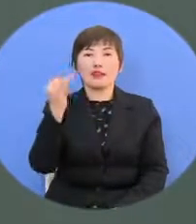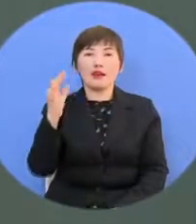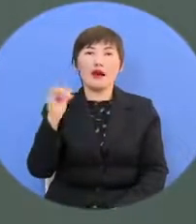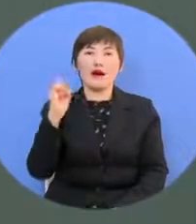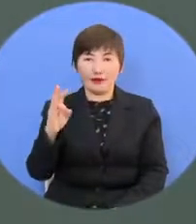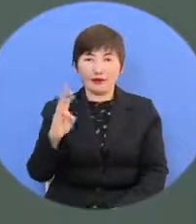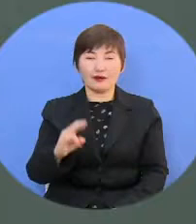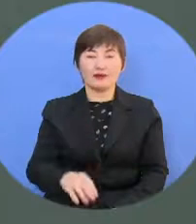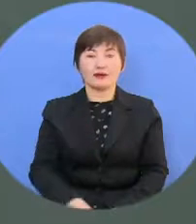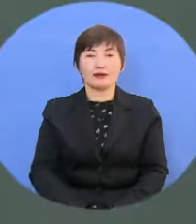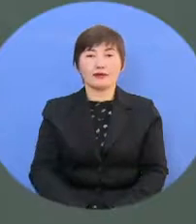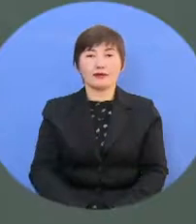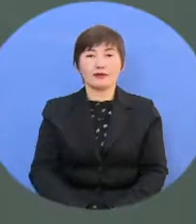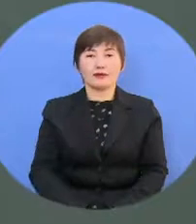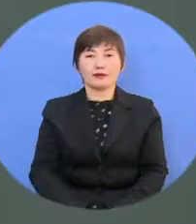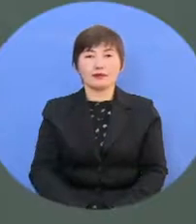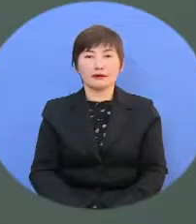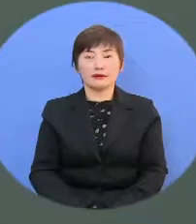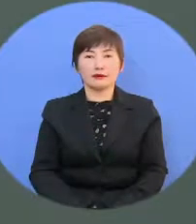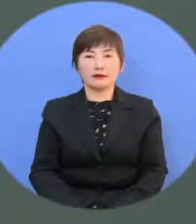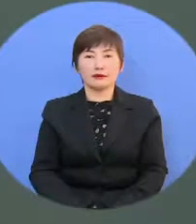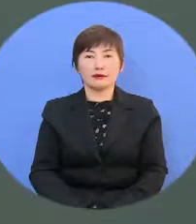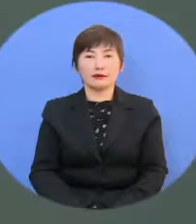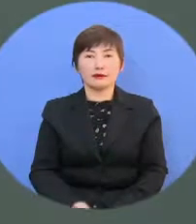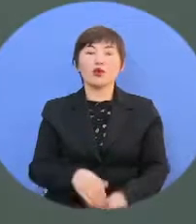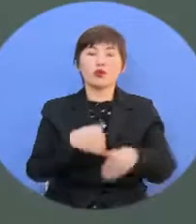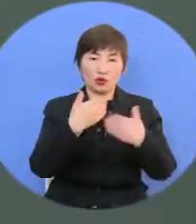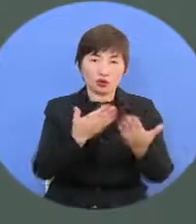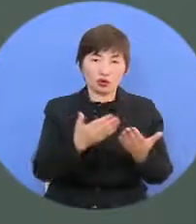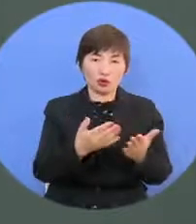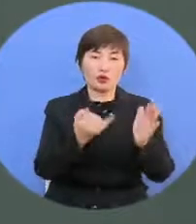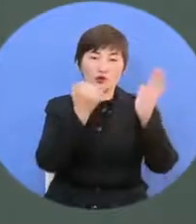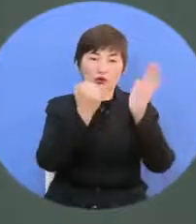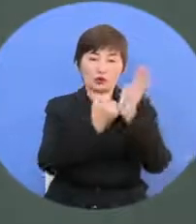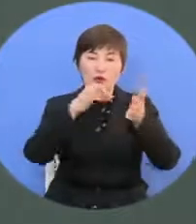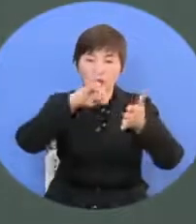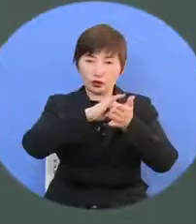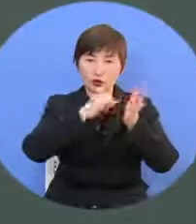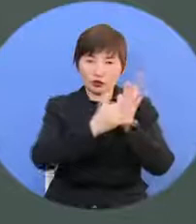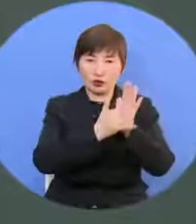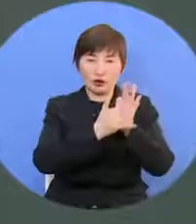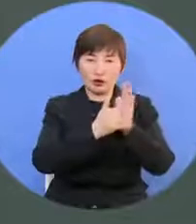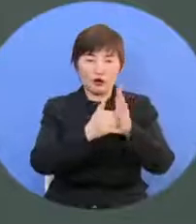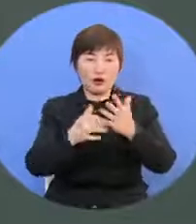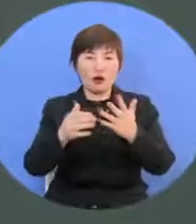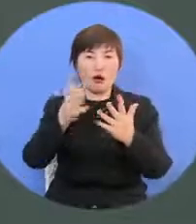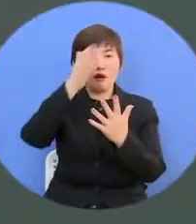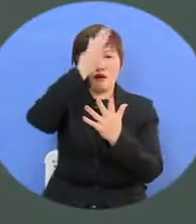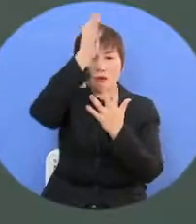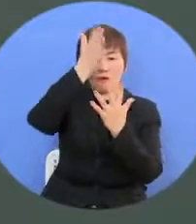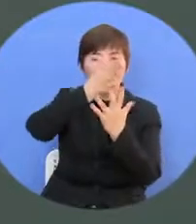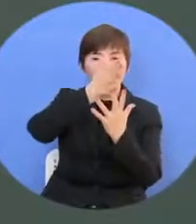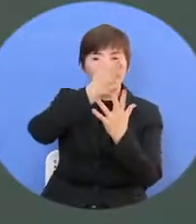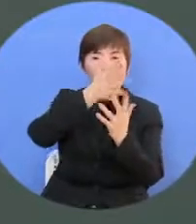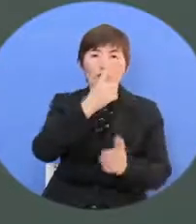За медиан гэдэг маань за энд өгөгдсөн 6 утга дотроос дунд оршиж байгаа